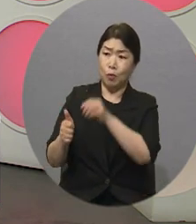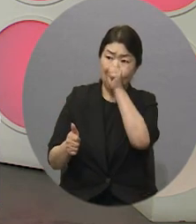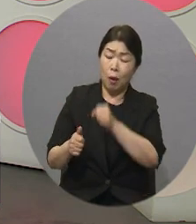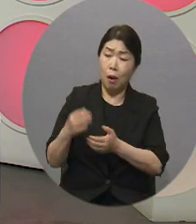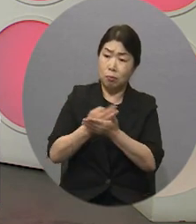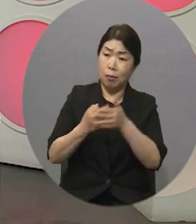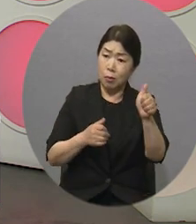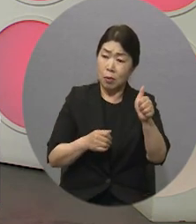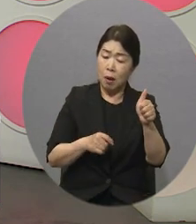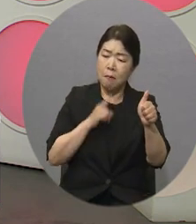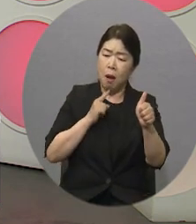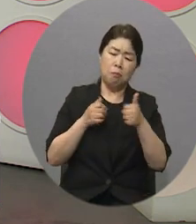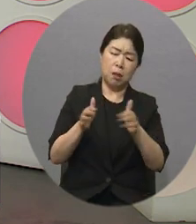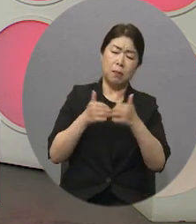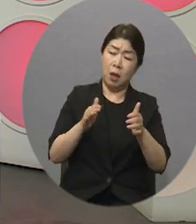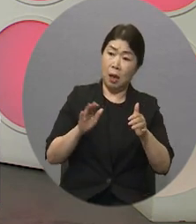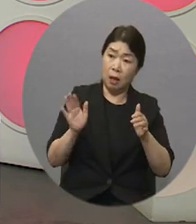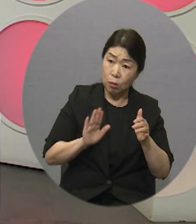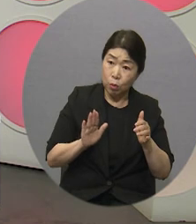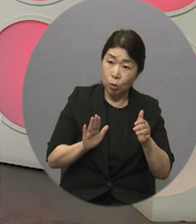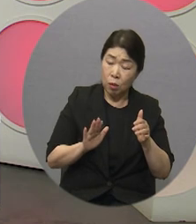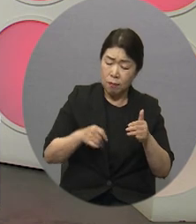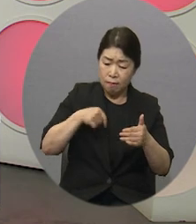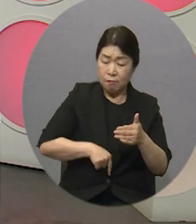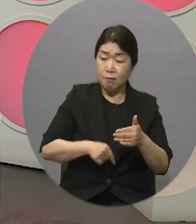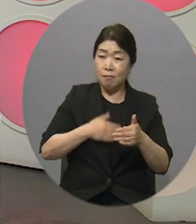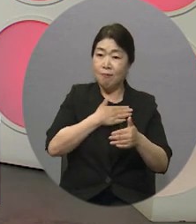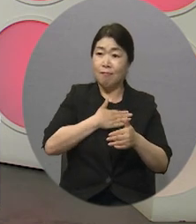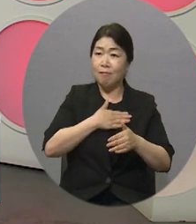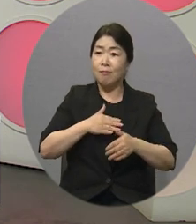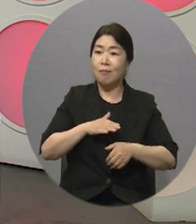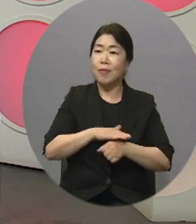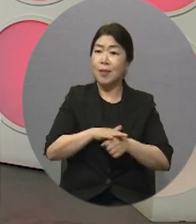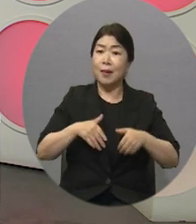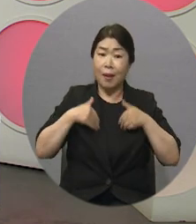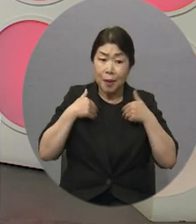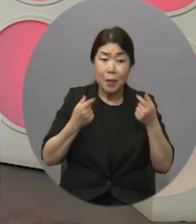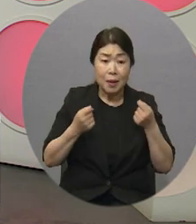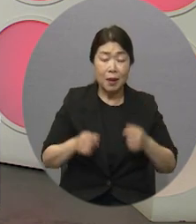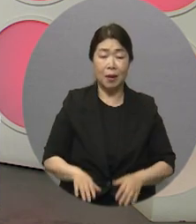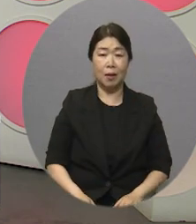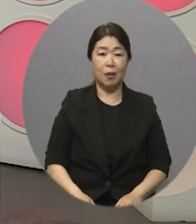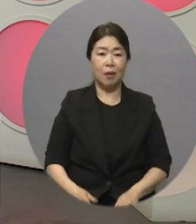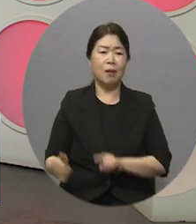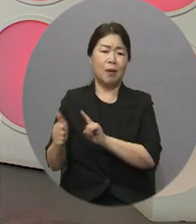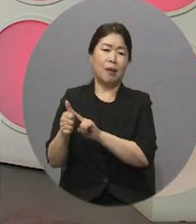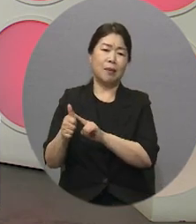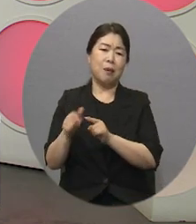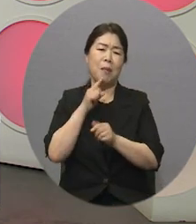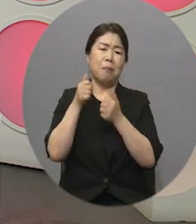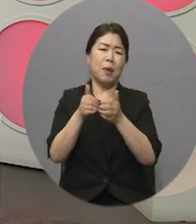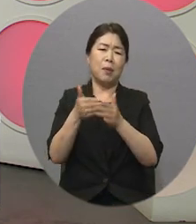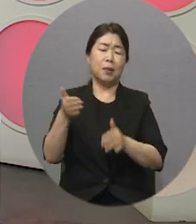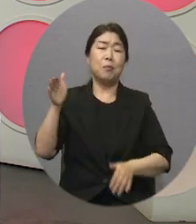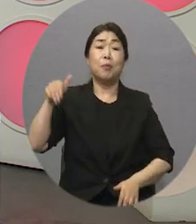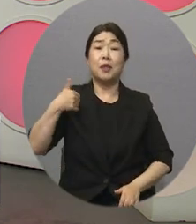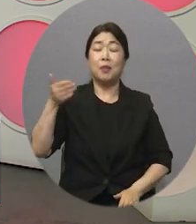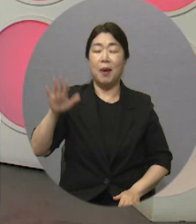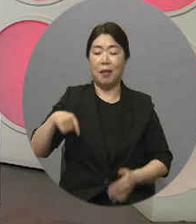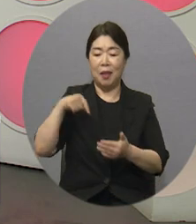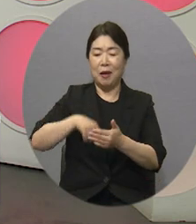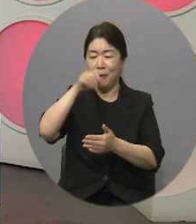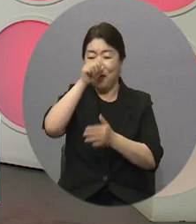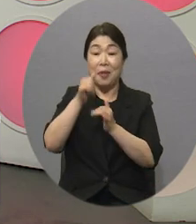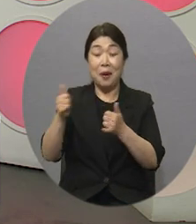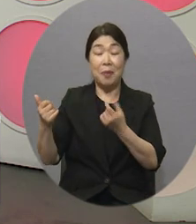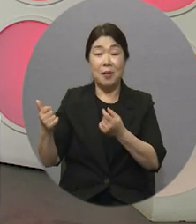분이셨네요. 퉁명스러운 분이 아니지. 제가 분이셨어요? 굉장히 예. 퉁명스럽게 얘기를 해도 좋은 사람이에요. 좋은 사람이에요.